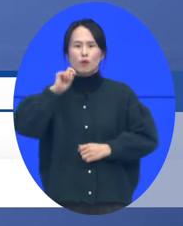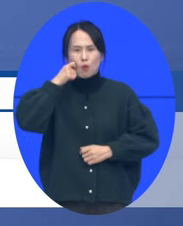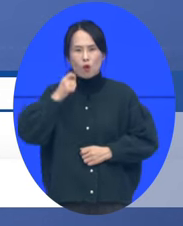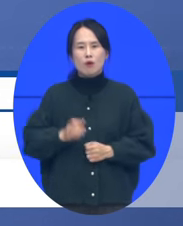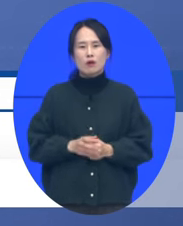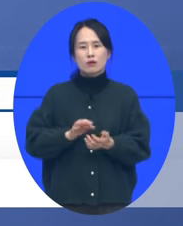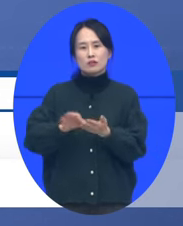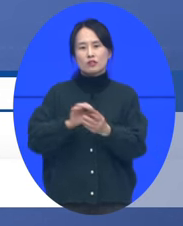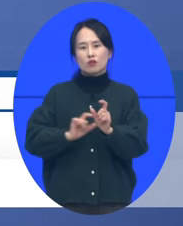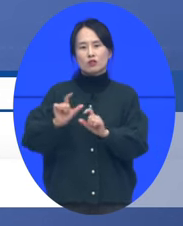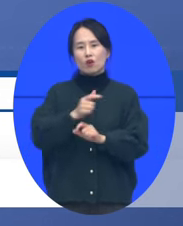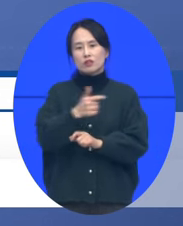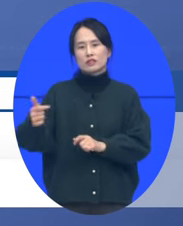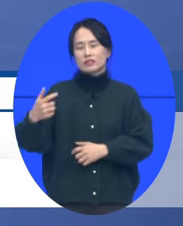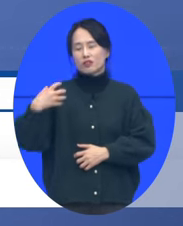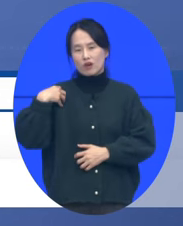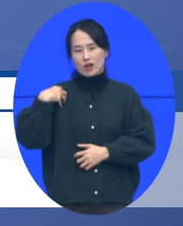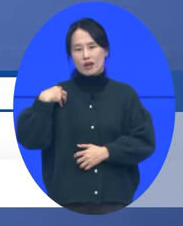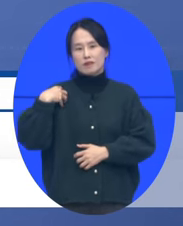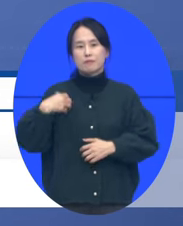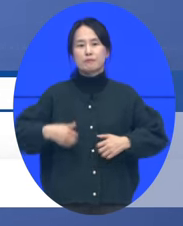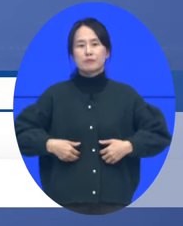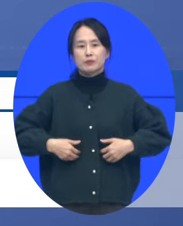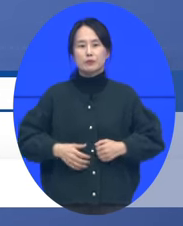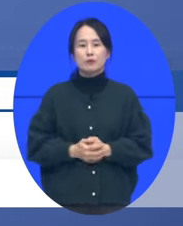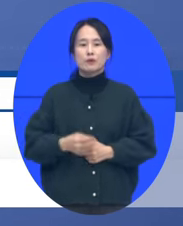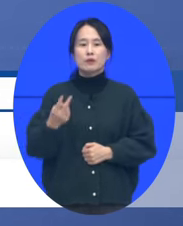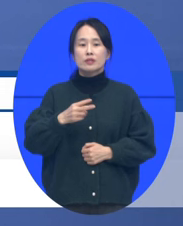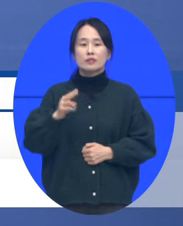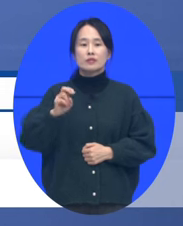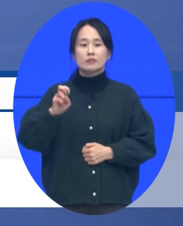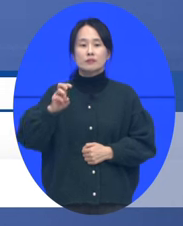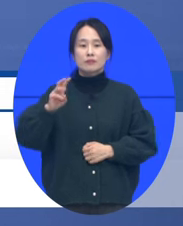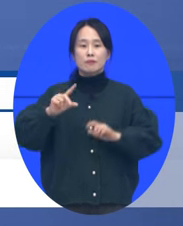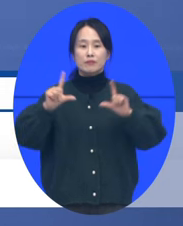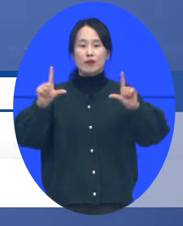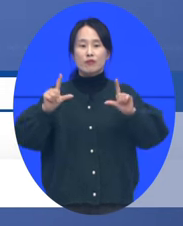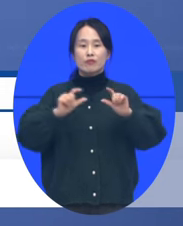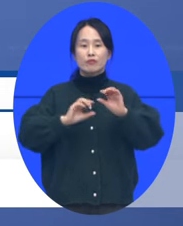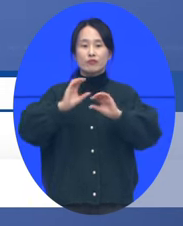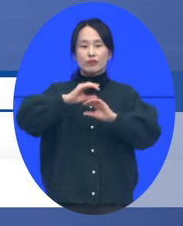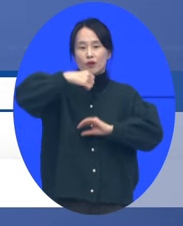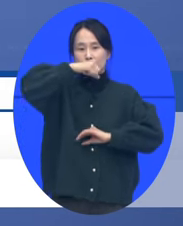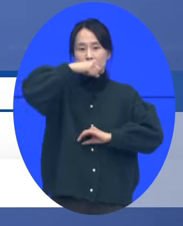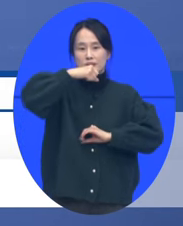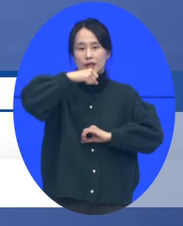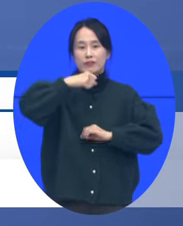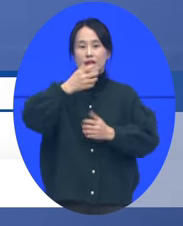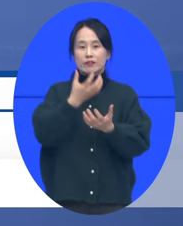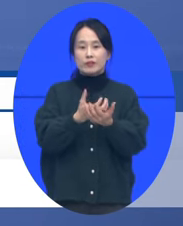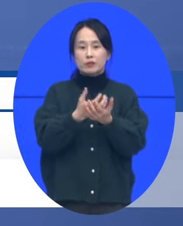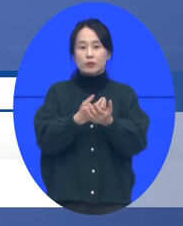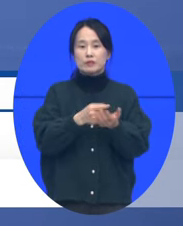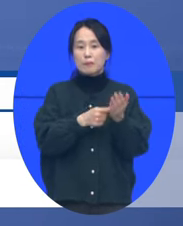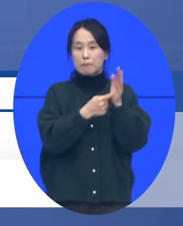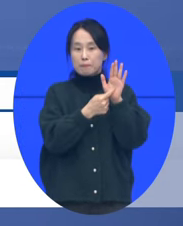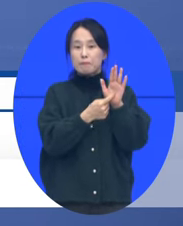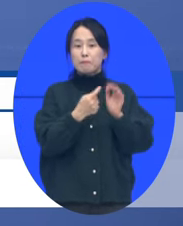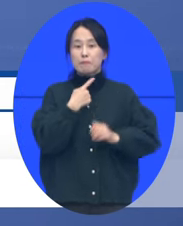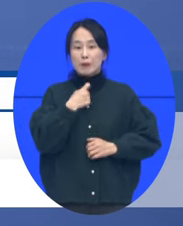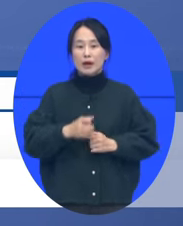어려울수록 재정이 더 큰 역할을 해야 합니다. 2023년 추경 예산에서